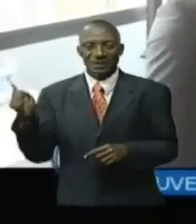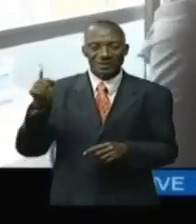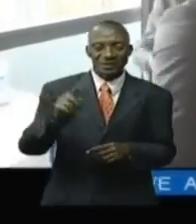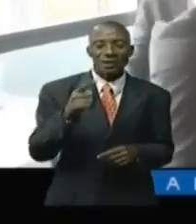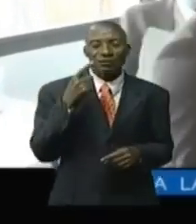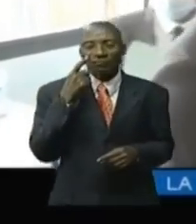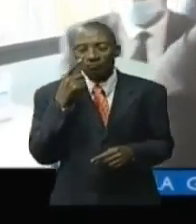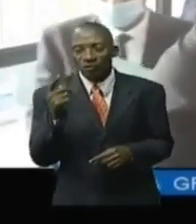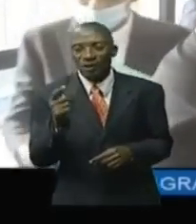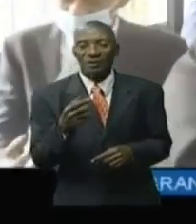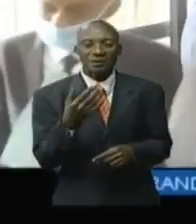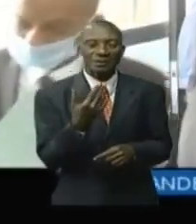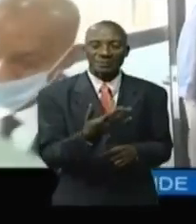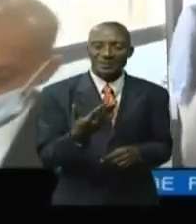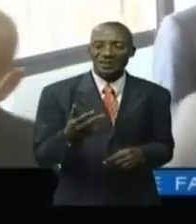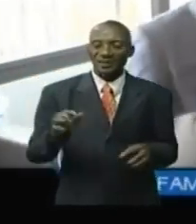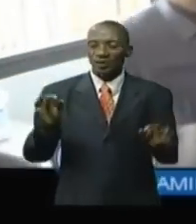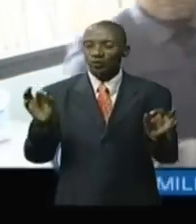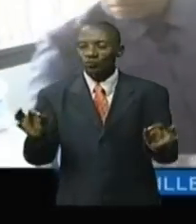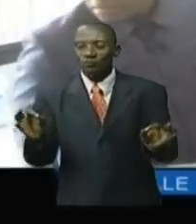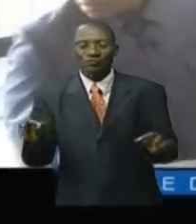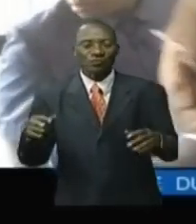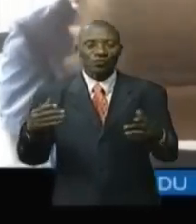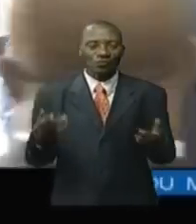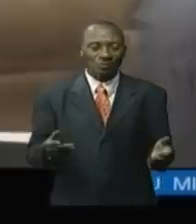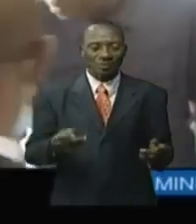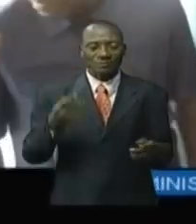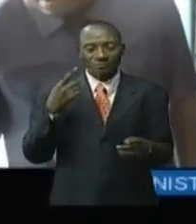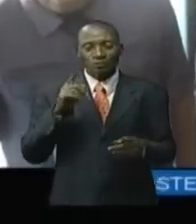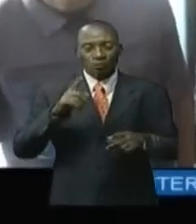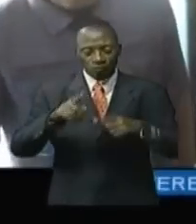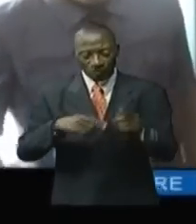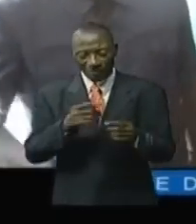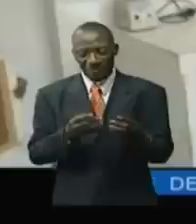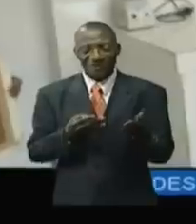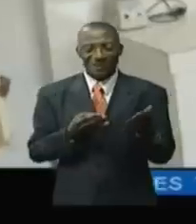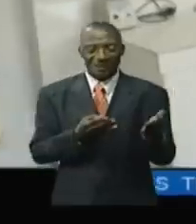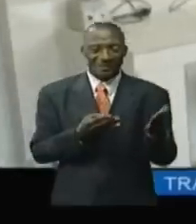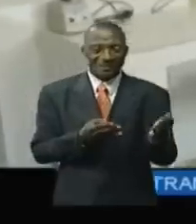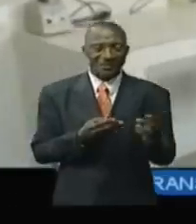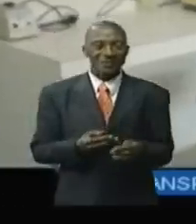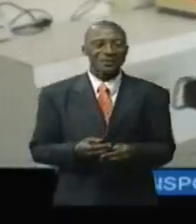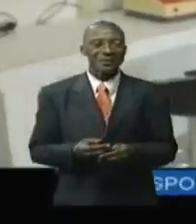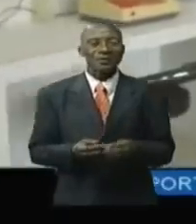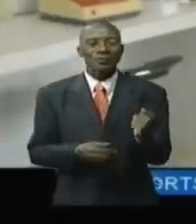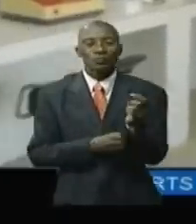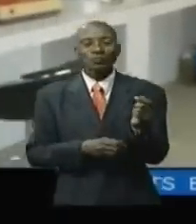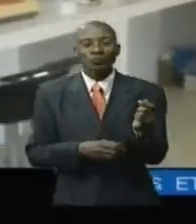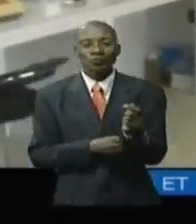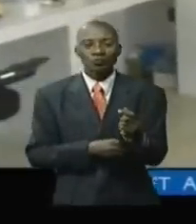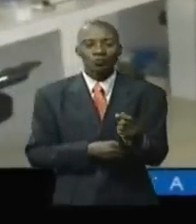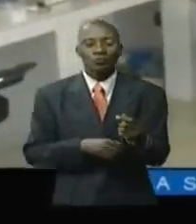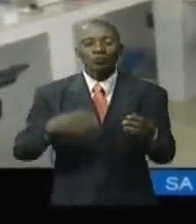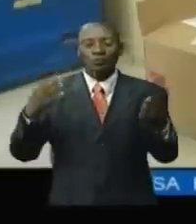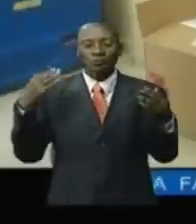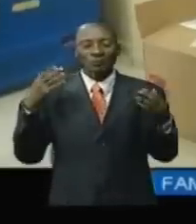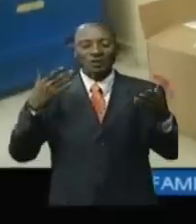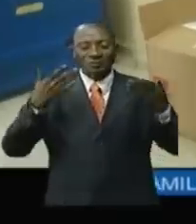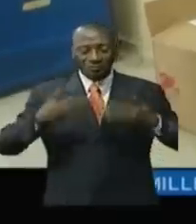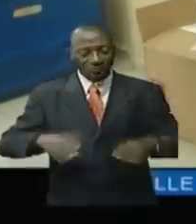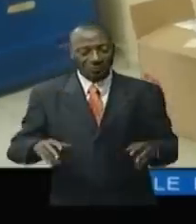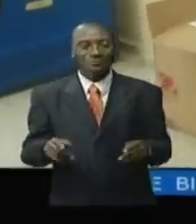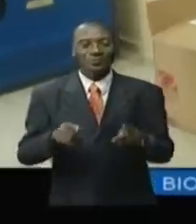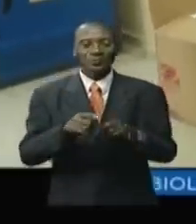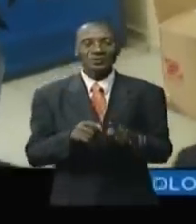la célébration de la journée mondiale de la drépanocytose, placée sous le thème protection des drépanocytaires dans le contexte de